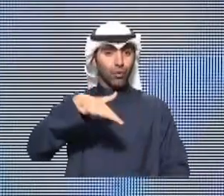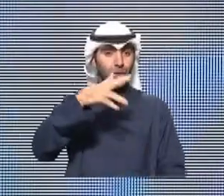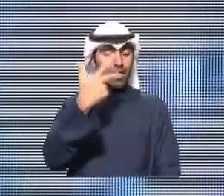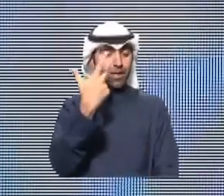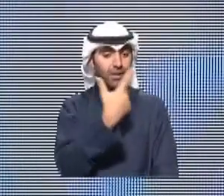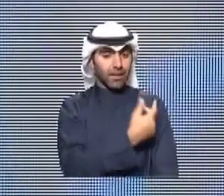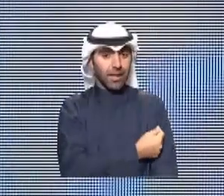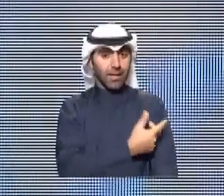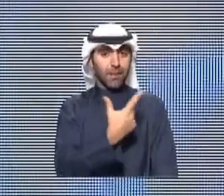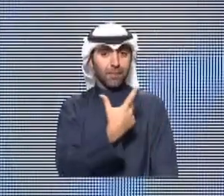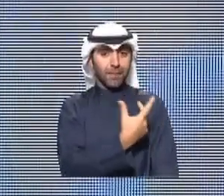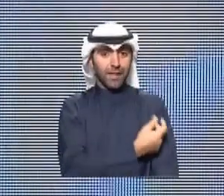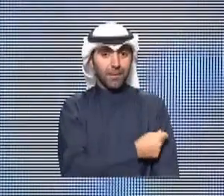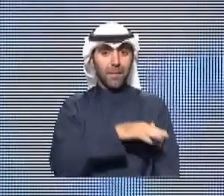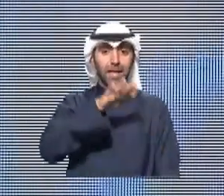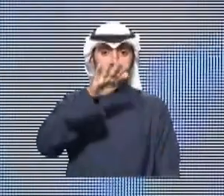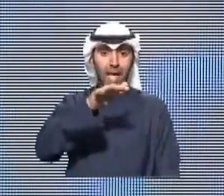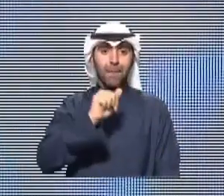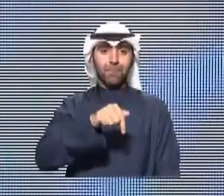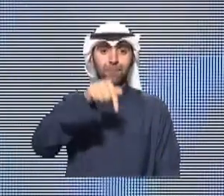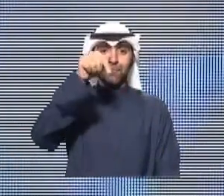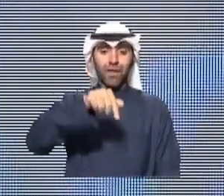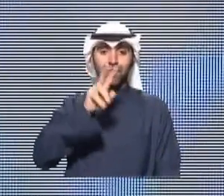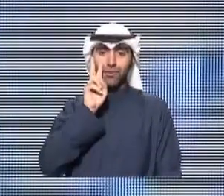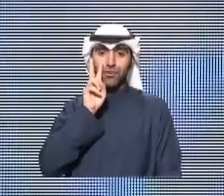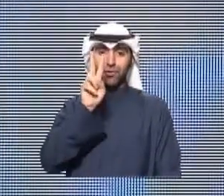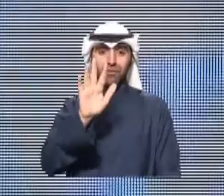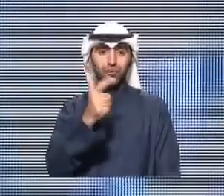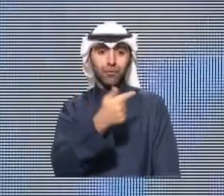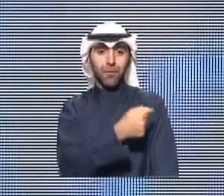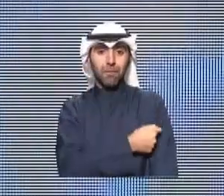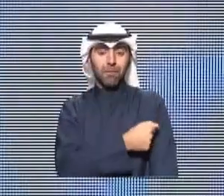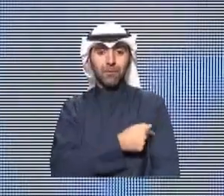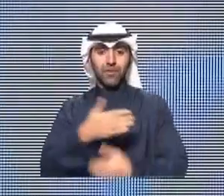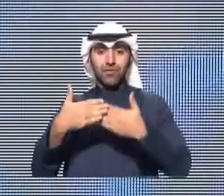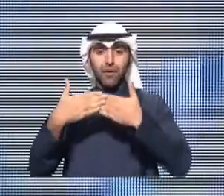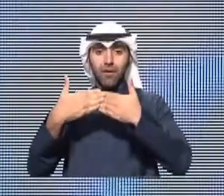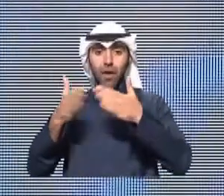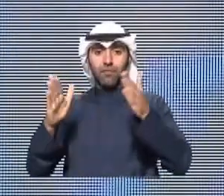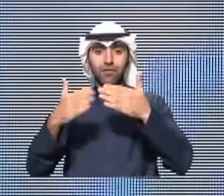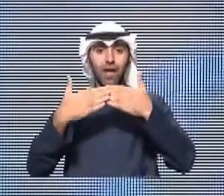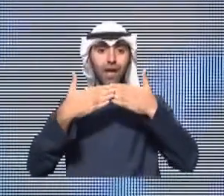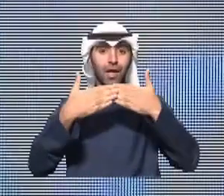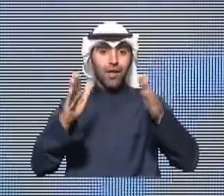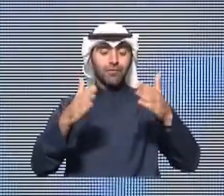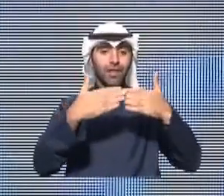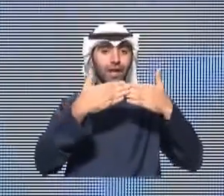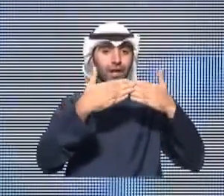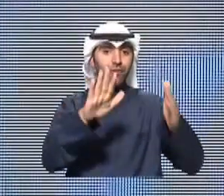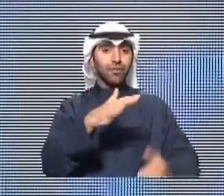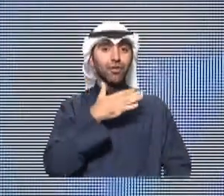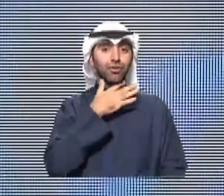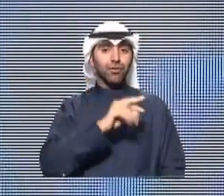حقيقة التوسع في هذه الحملة من ناحية مراكز تقديم التطعيم، ومن ناحية كذلك الفئات